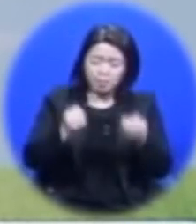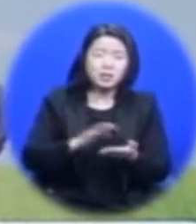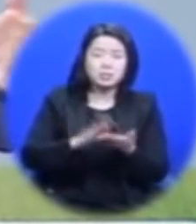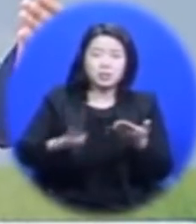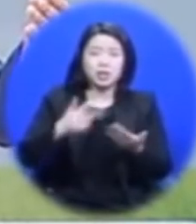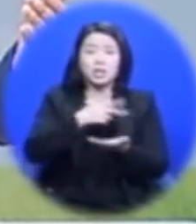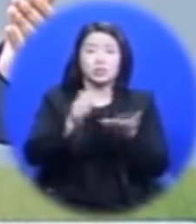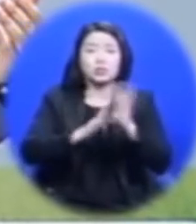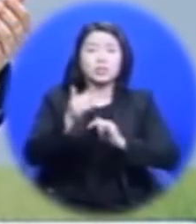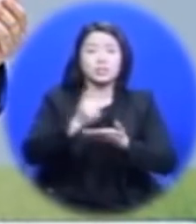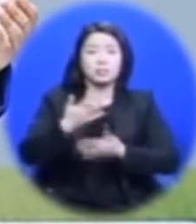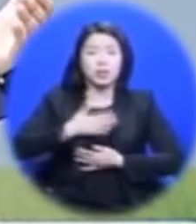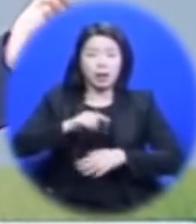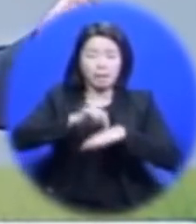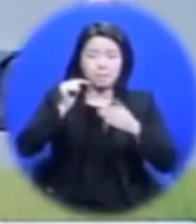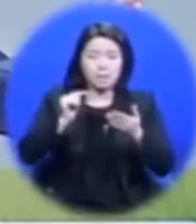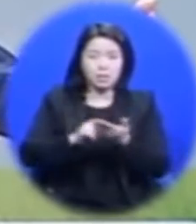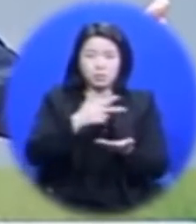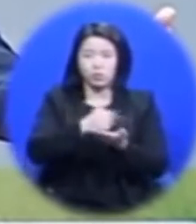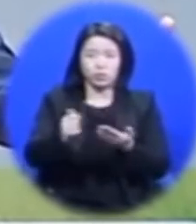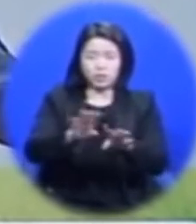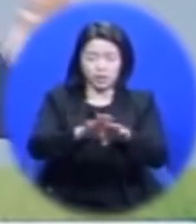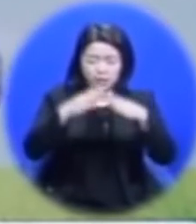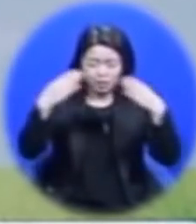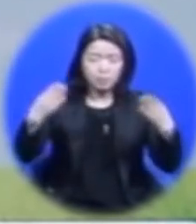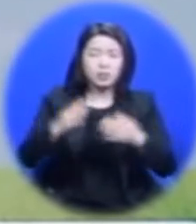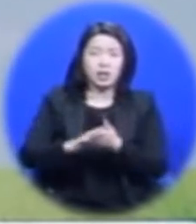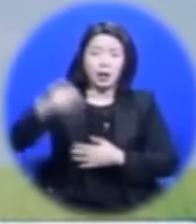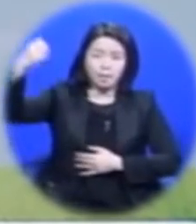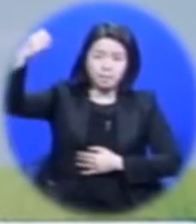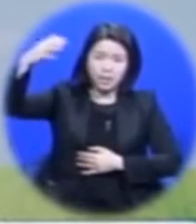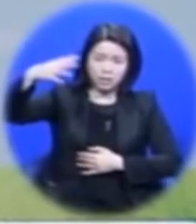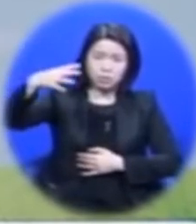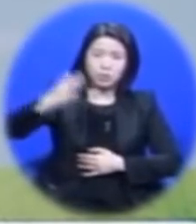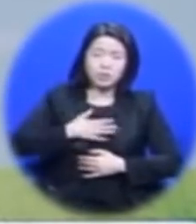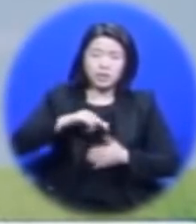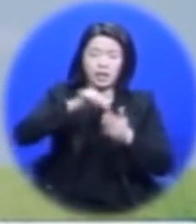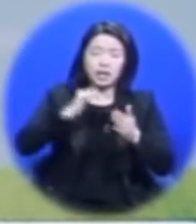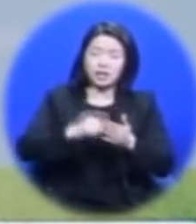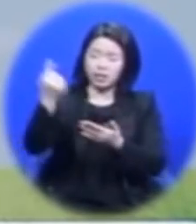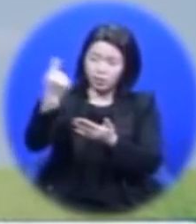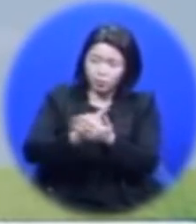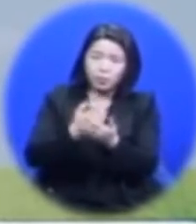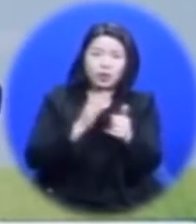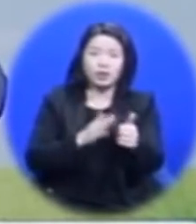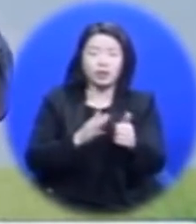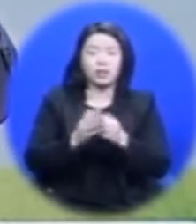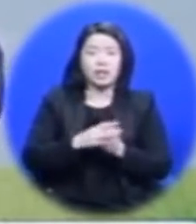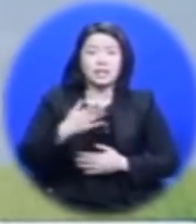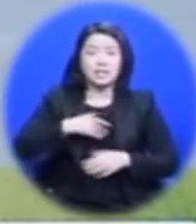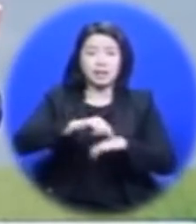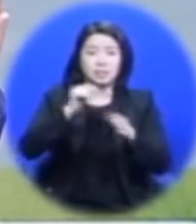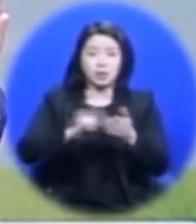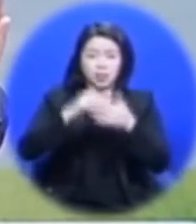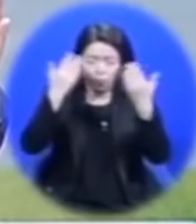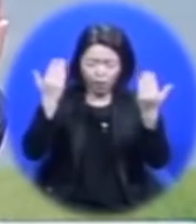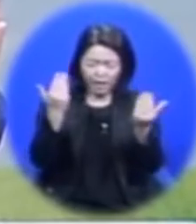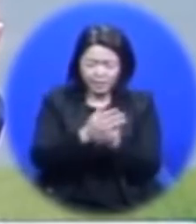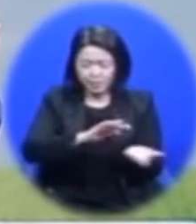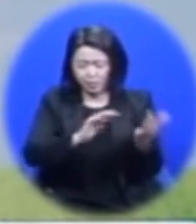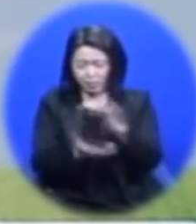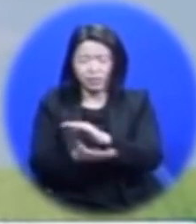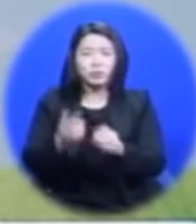주 예수님, 제가 마음을 주님께 엽니다. 빛으로 제 안에 임하소서. 제 마음이 완전히 뒤집어지기